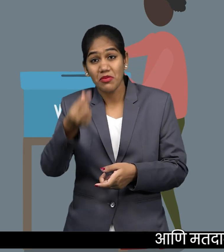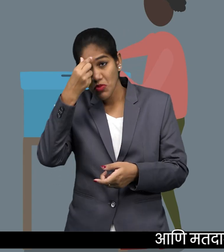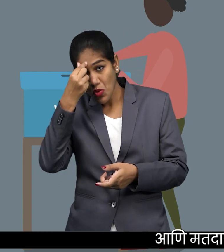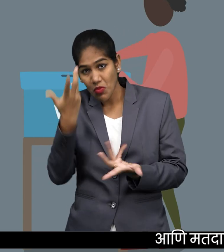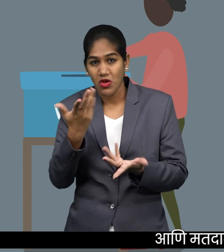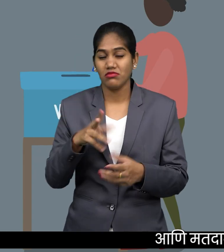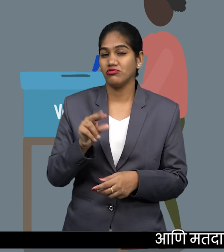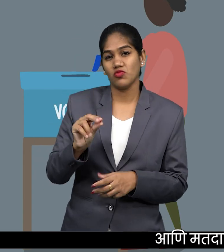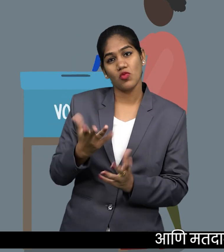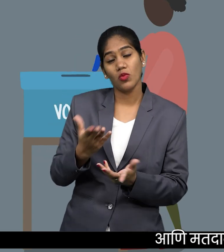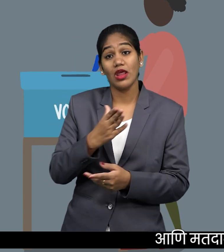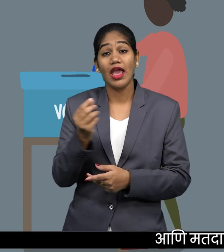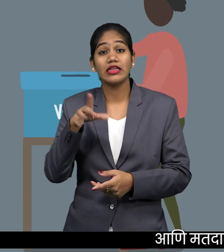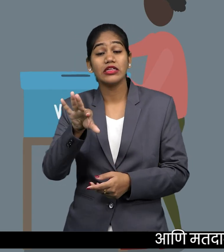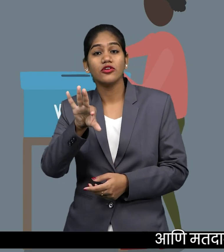निर्णय घेतात.